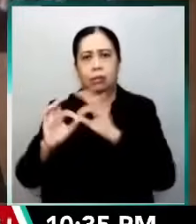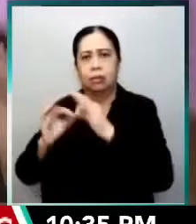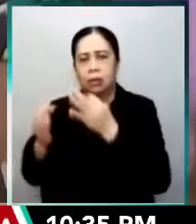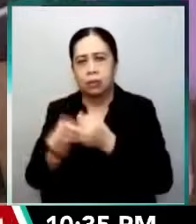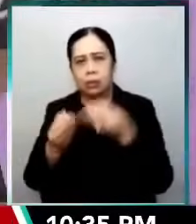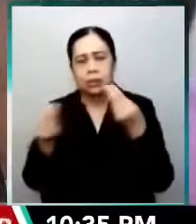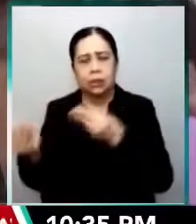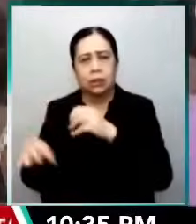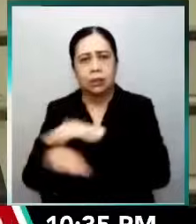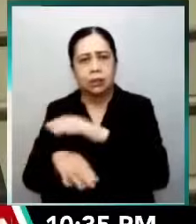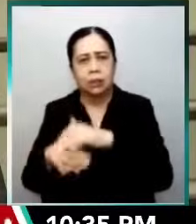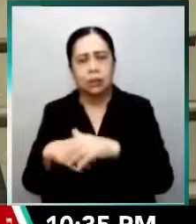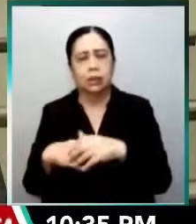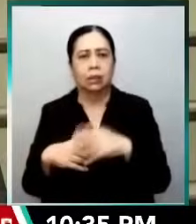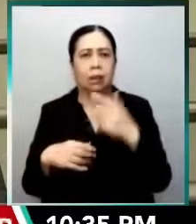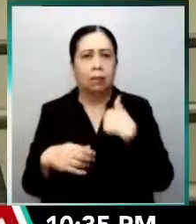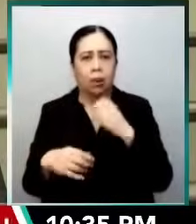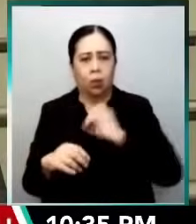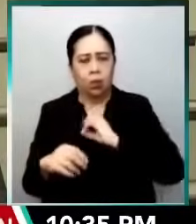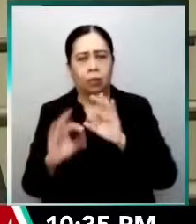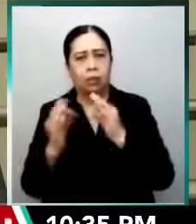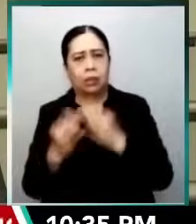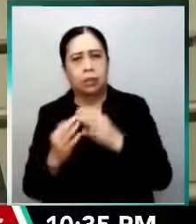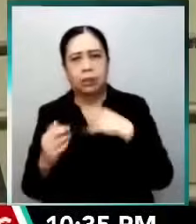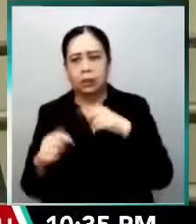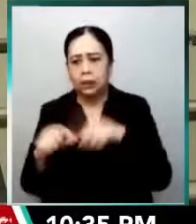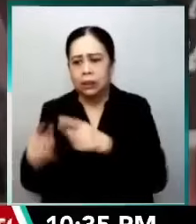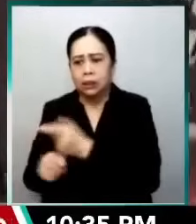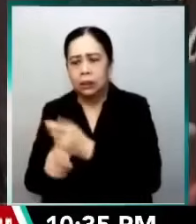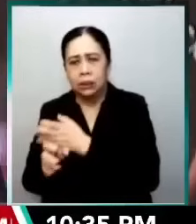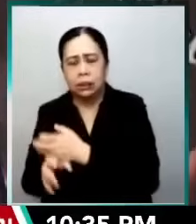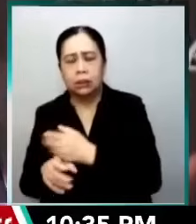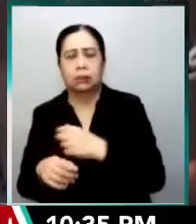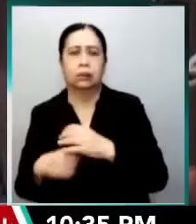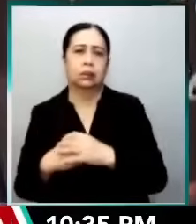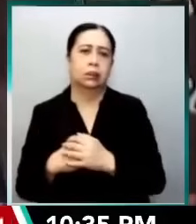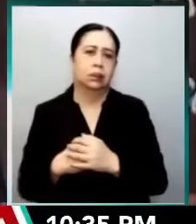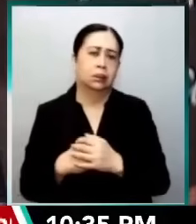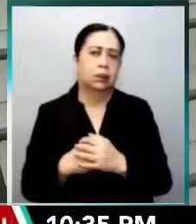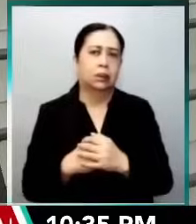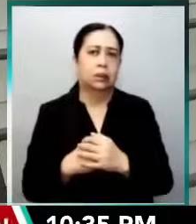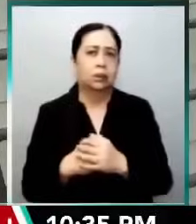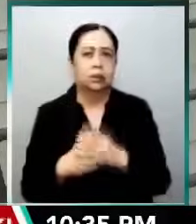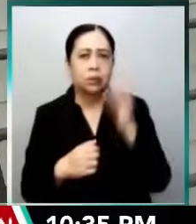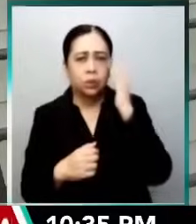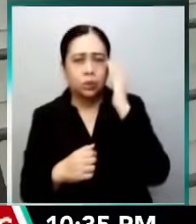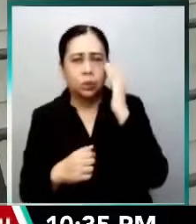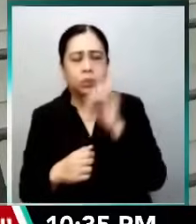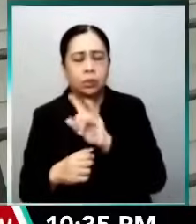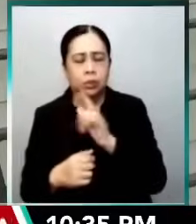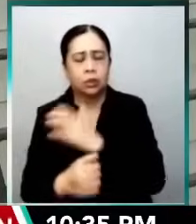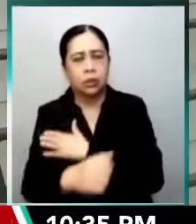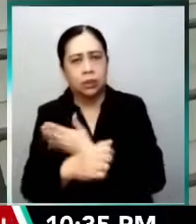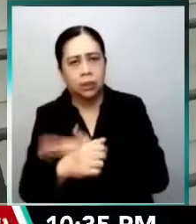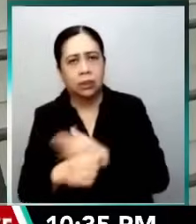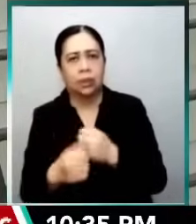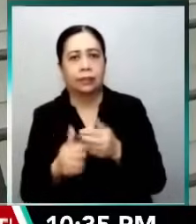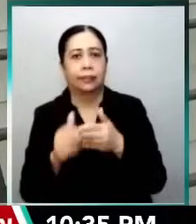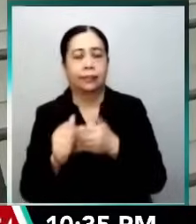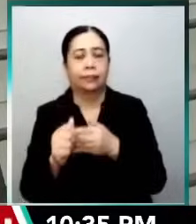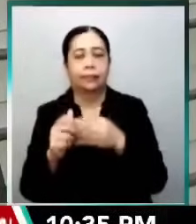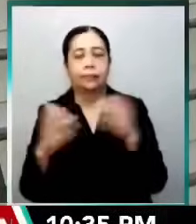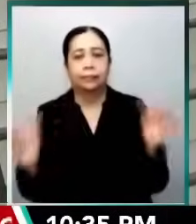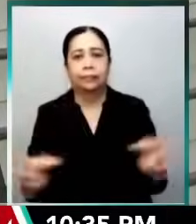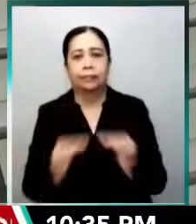ko maalagaan. Jemboy, malaman ang inama. Alam mo yan. Pinangunahan ng misa ni Caloocan Bishop